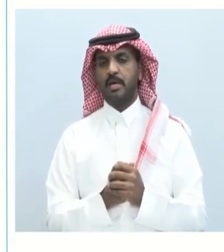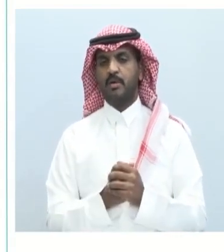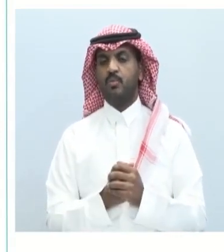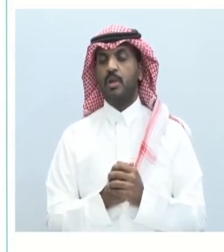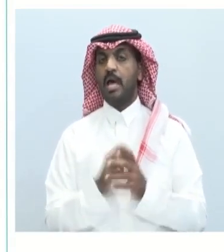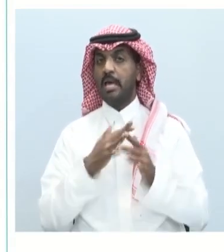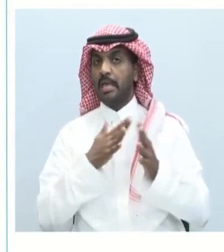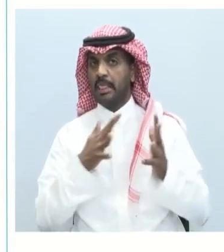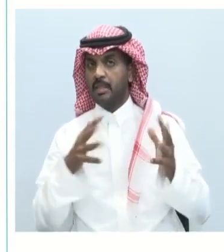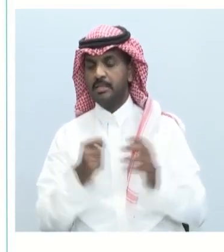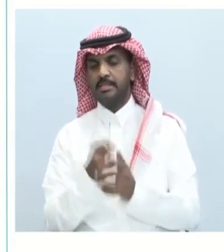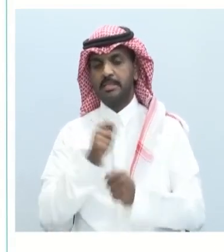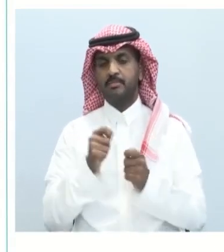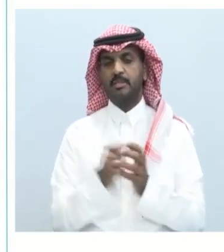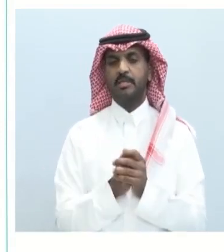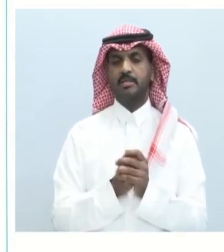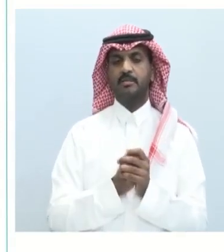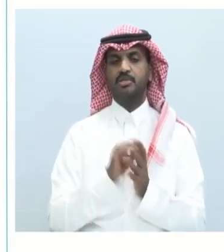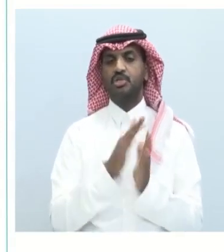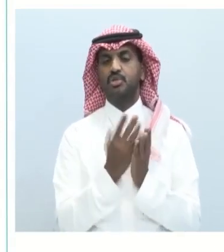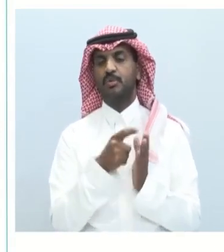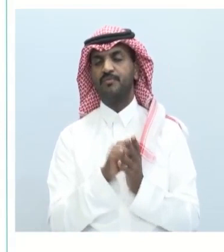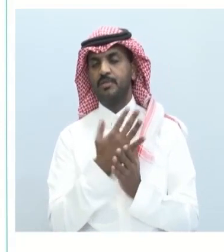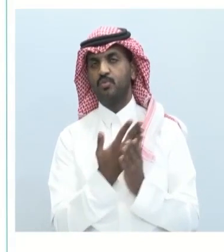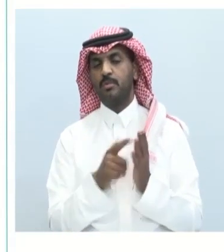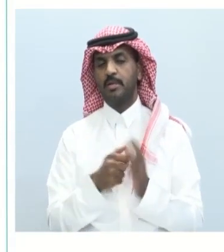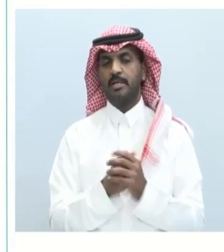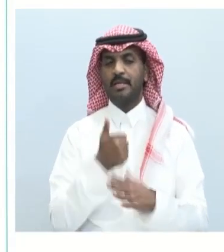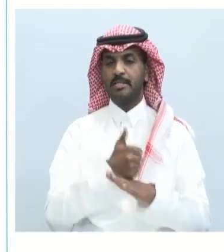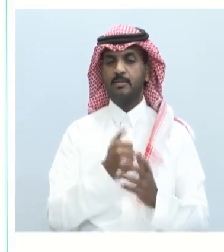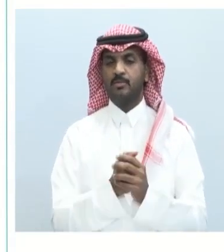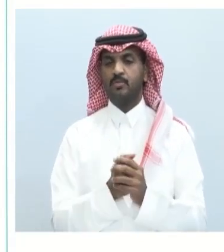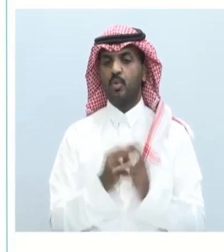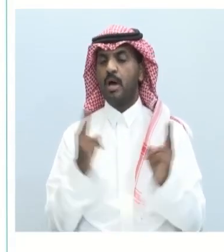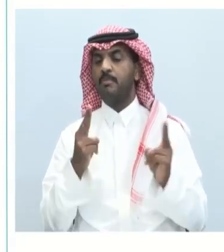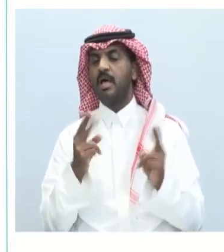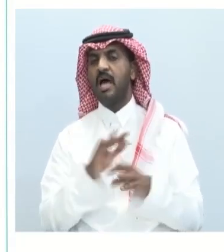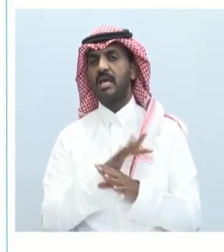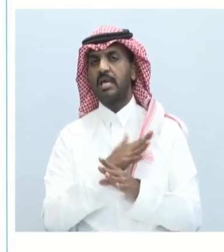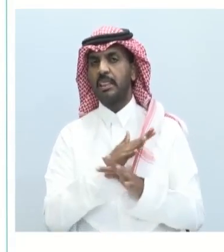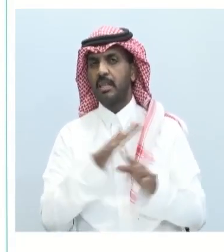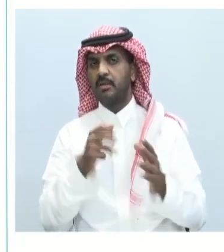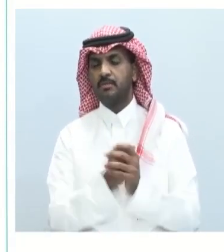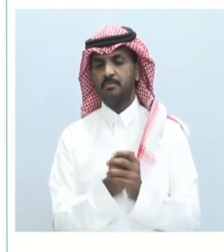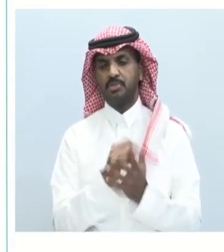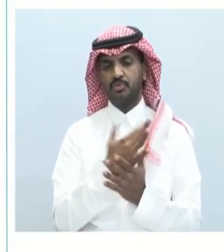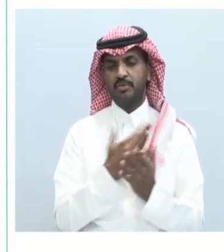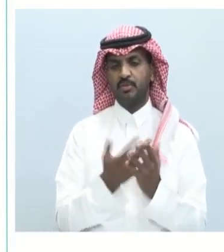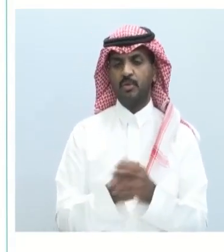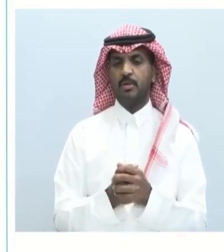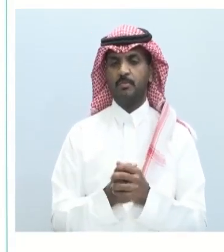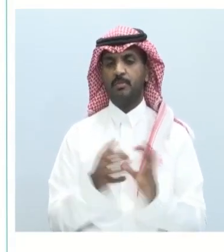استخداما وتعني ان السجل الواحد في جدول البيانات الرئيس يقابله اكثر من سجل في الجدول